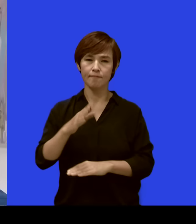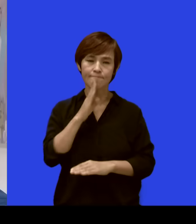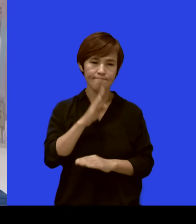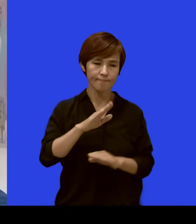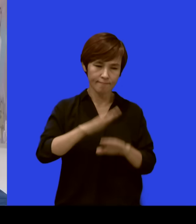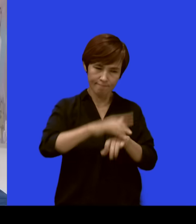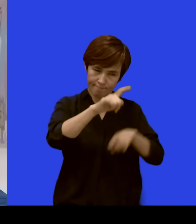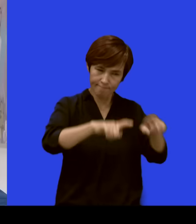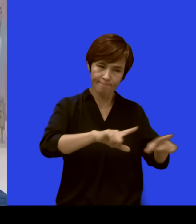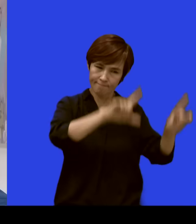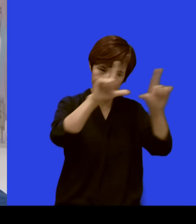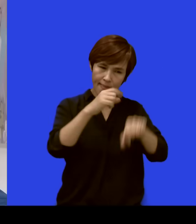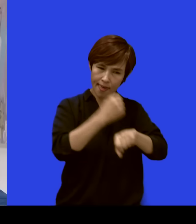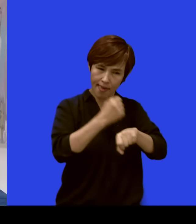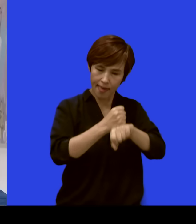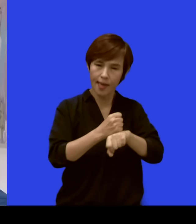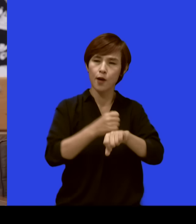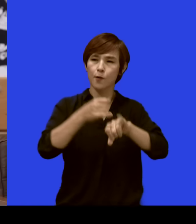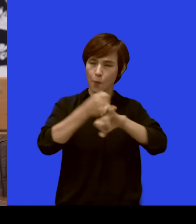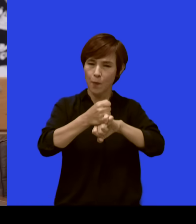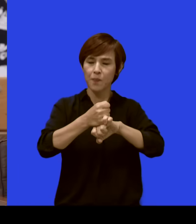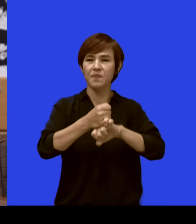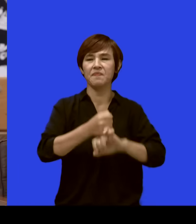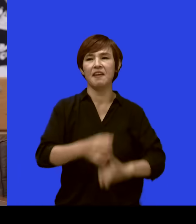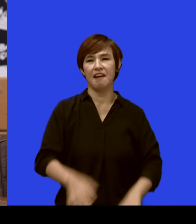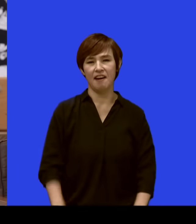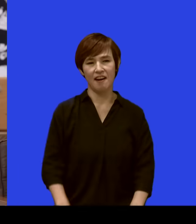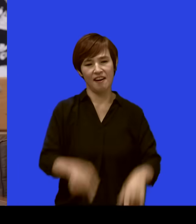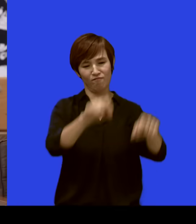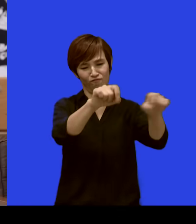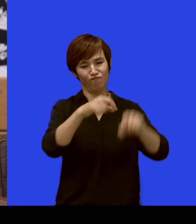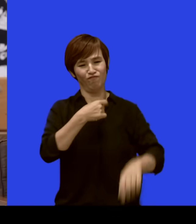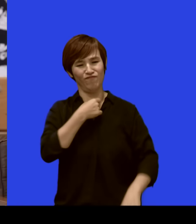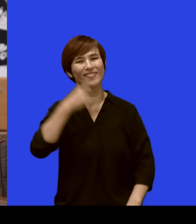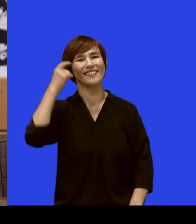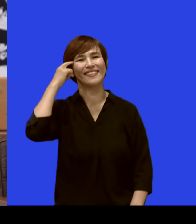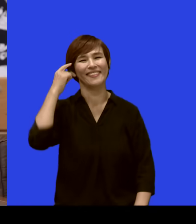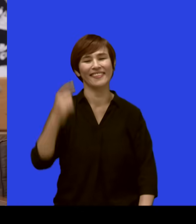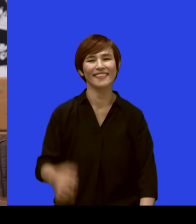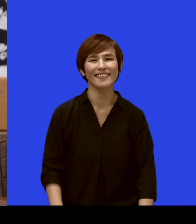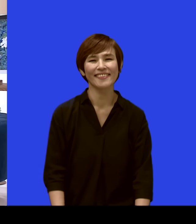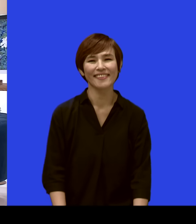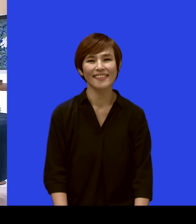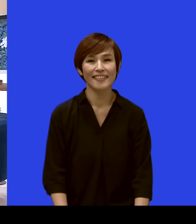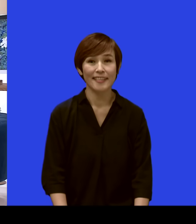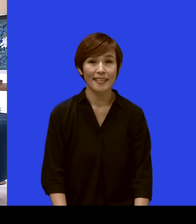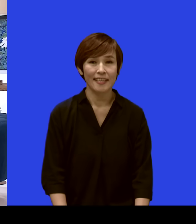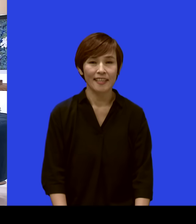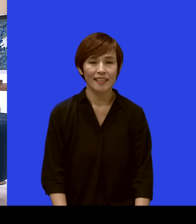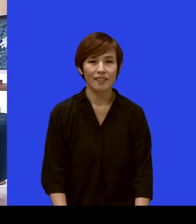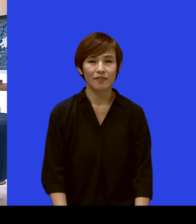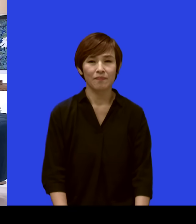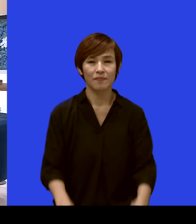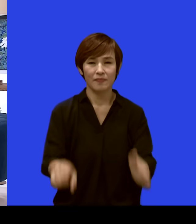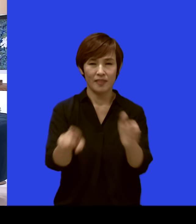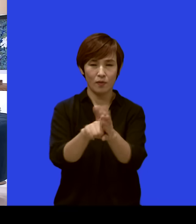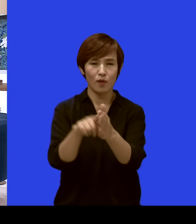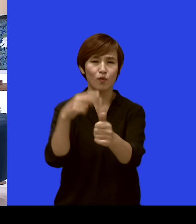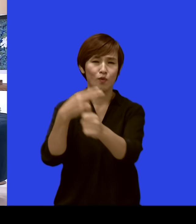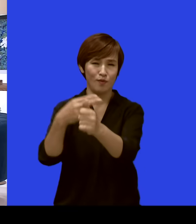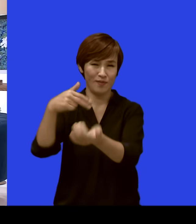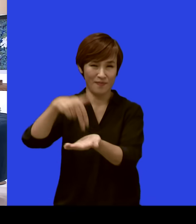이렇게 강의하고 이렇게 얘기할 수 있고 이렇게 살 수 있는 사람이었으면 좋겠다 라는 생각을 했어요. 예. 우리 뭐 신학과 교수로서